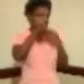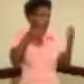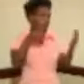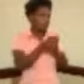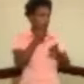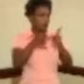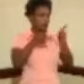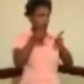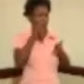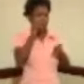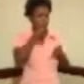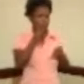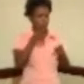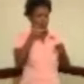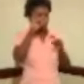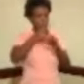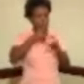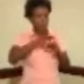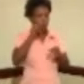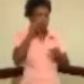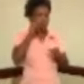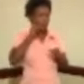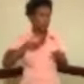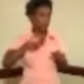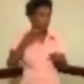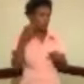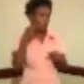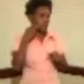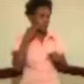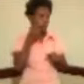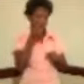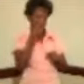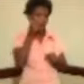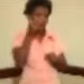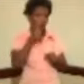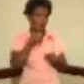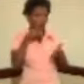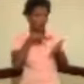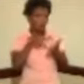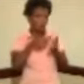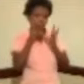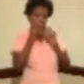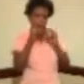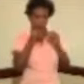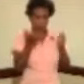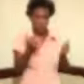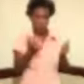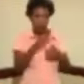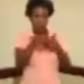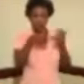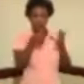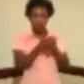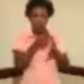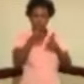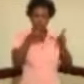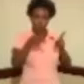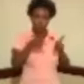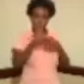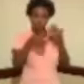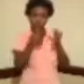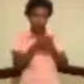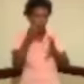que je gagne pour l'élection. Bien là, bien entendu, mais ce n'est pas le moment d'en parler. Mais cependant, il faut que la population aille voter.